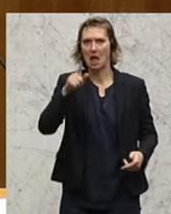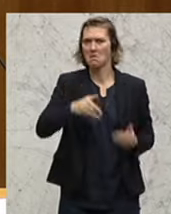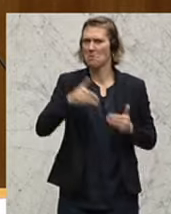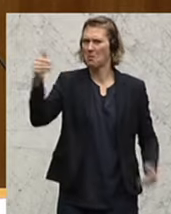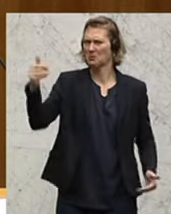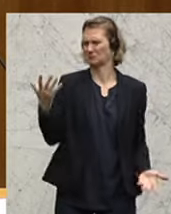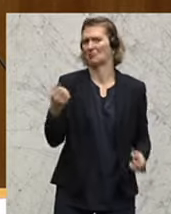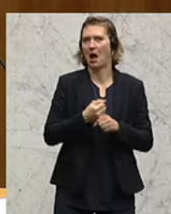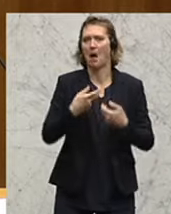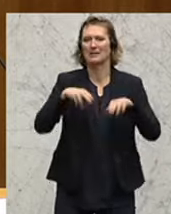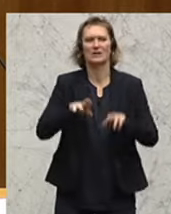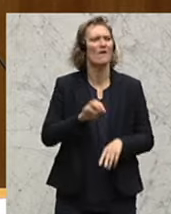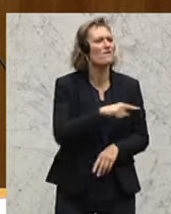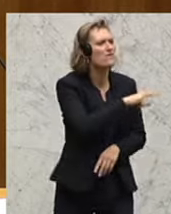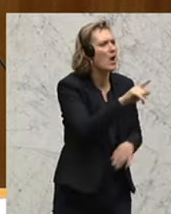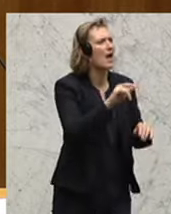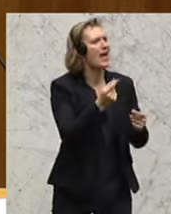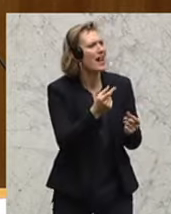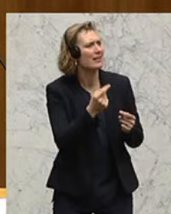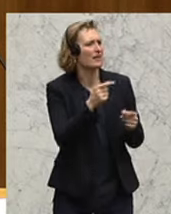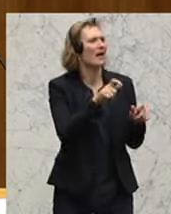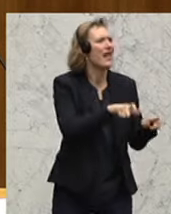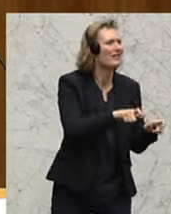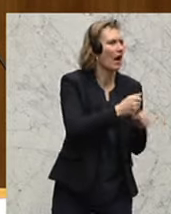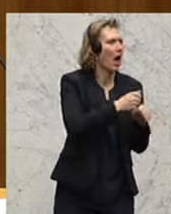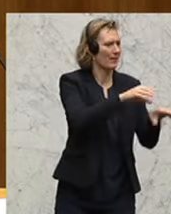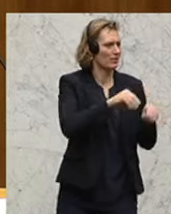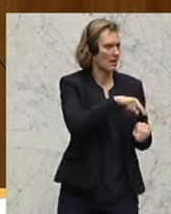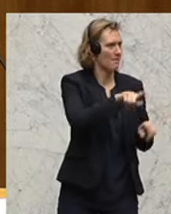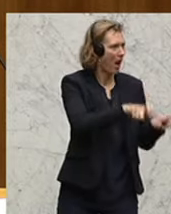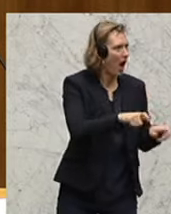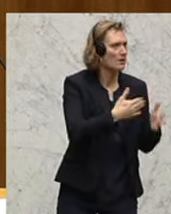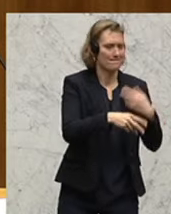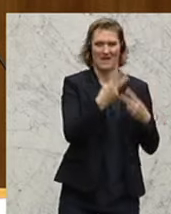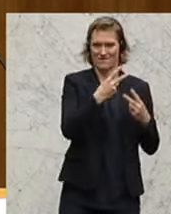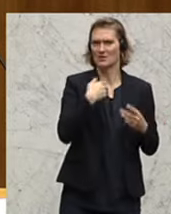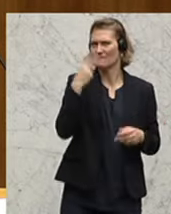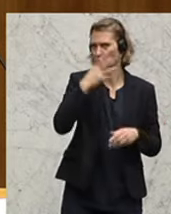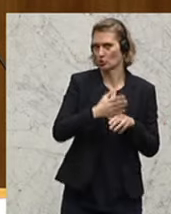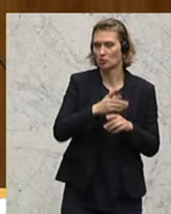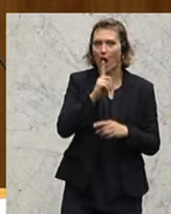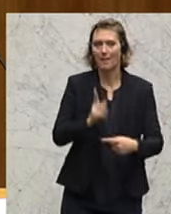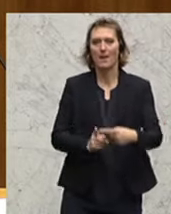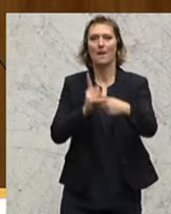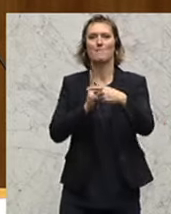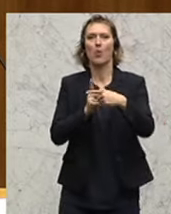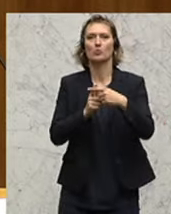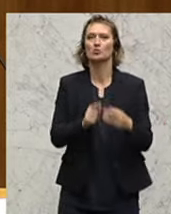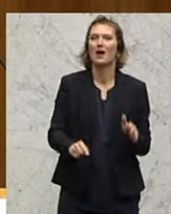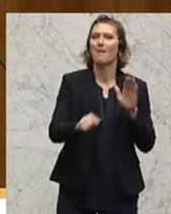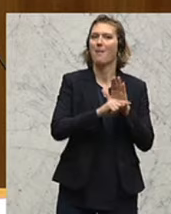weiß, Ihnen persönlich sind die älteren Arbeitnehmer ein Anliegen. Ich glaube aber nicht, dass Sie mit Ihrem Bonus-Malus-Konzept dorthin kommen, wo Sie hinkommen